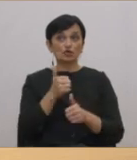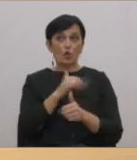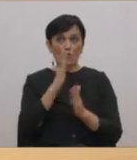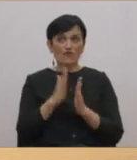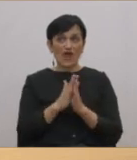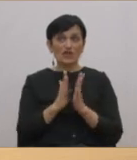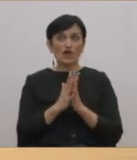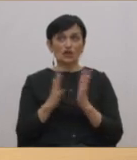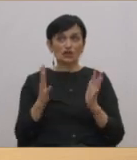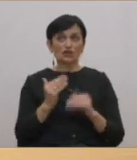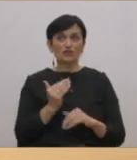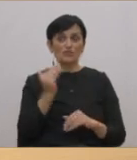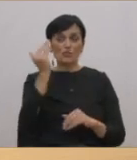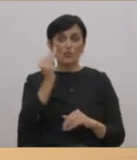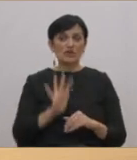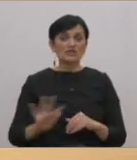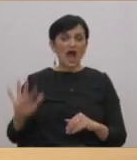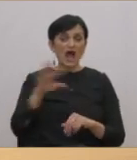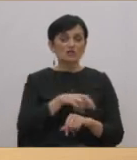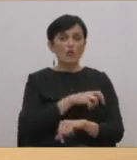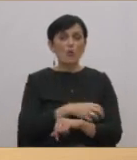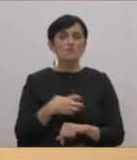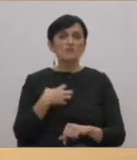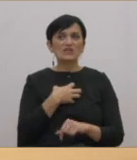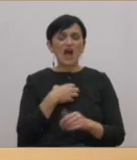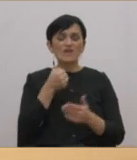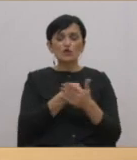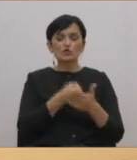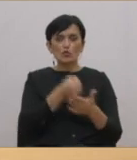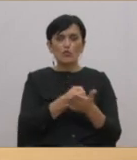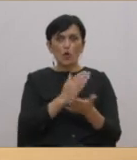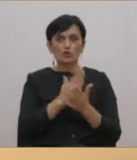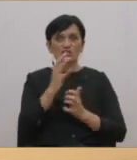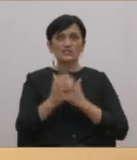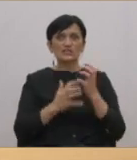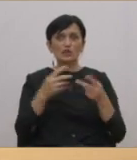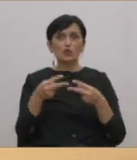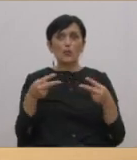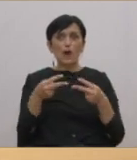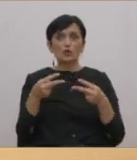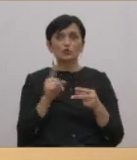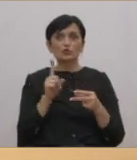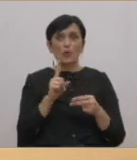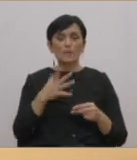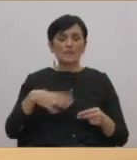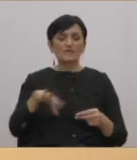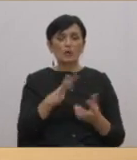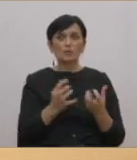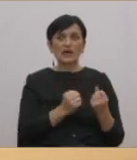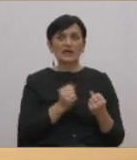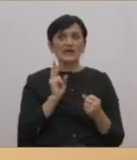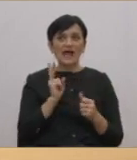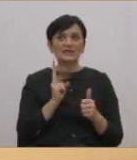დიდი პროდასავლური პარტია, არის მთავარი ლობისტი მათ შორის ჩვენ საერთაშორისო პარტნიორებთან იმისი, რომ ამ ქვეყანამ მიიღოს